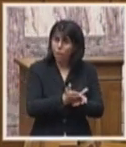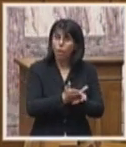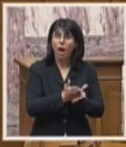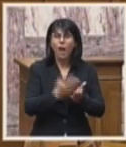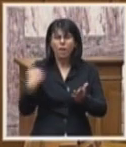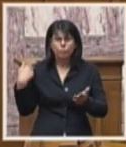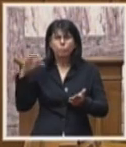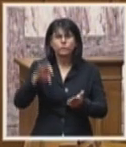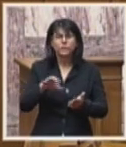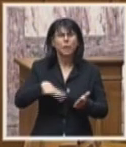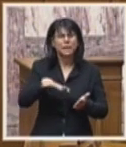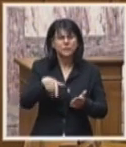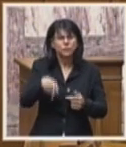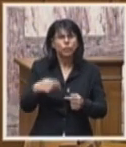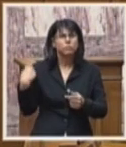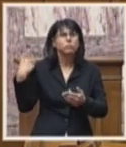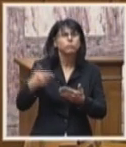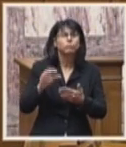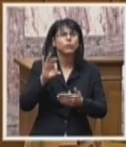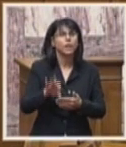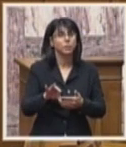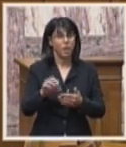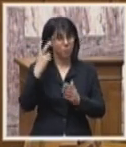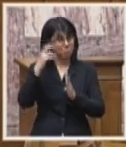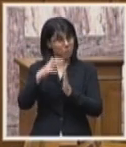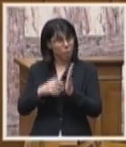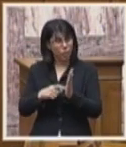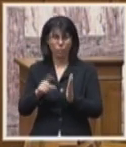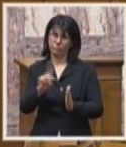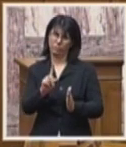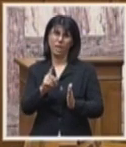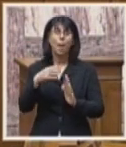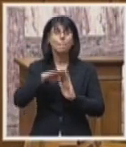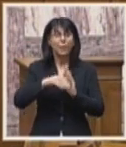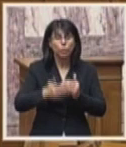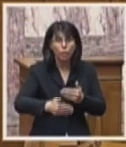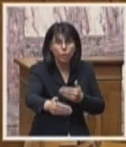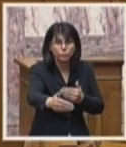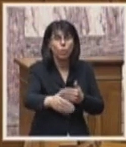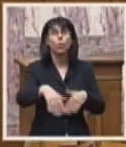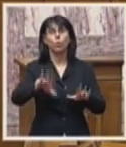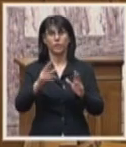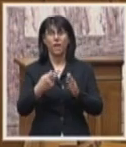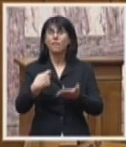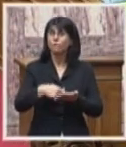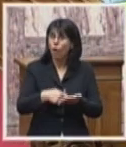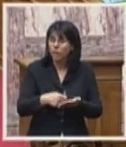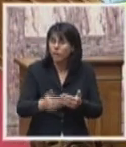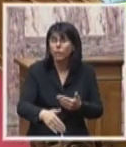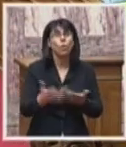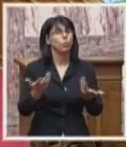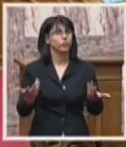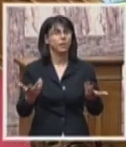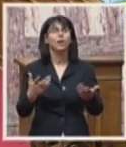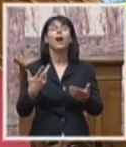εδώ. Και δεν είναι ούτε το μνημόνιο, ούτε το μεσοπρόθεσμο, ούτε η αύξηση των φόρων. Είναι οι